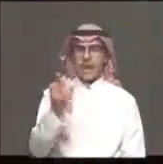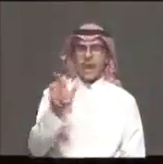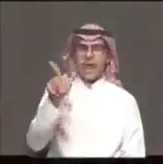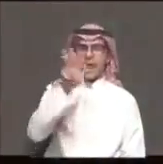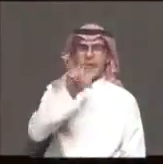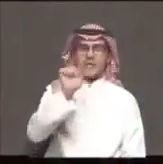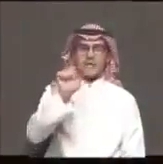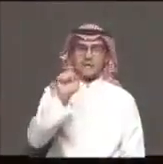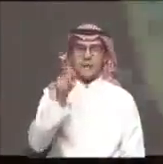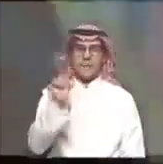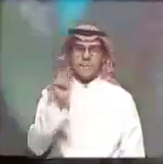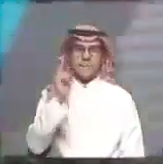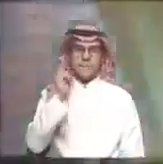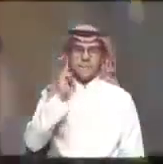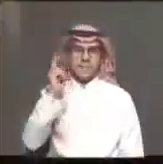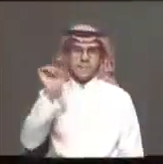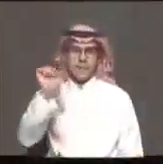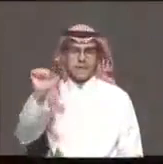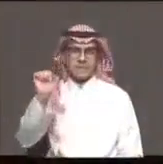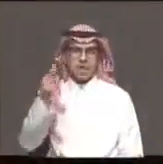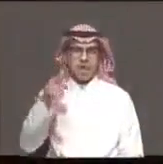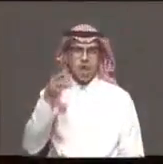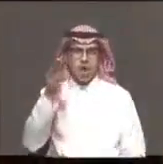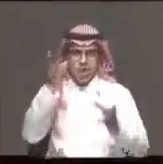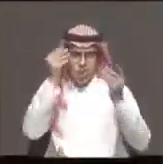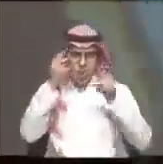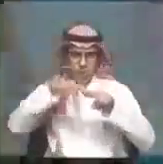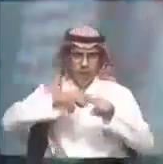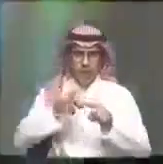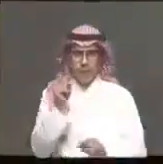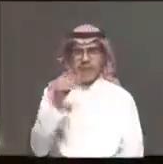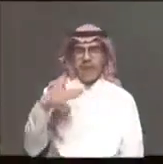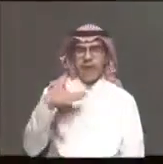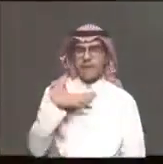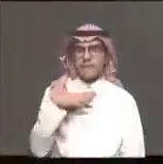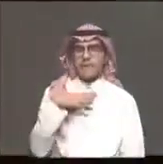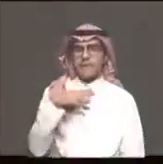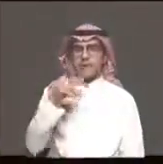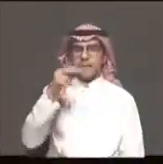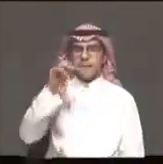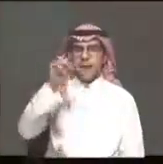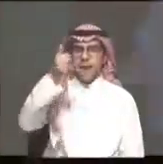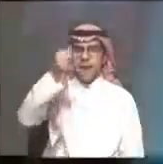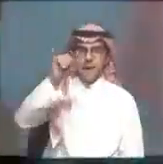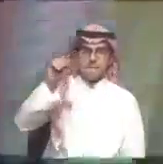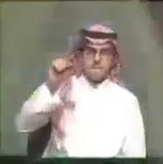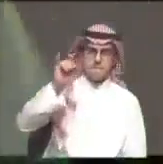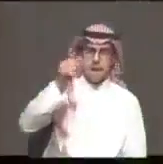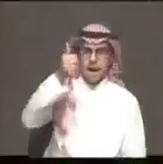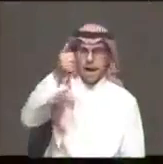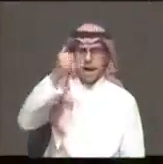رئيس مدينة الملك عبد العزيز للعلوم والتقنية، وصاحب السمو الأمير أحمد بن عبد الله الله بن عبد الرحمن محافظ